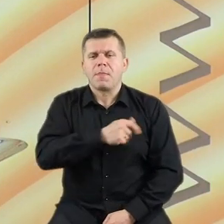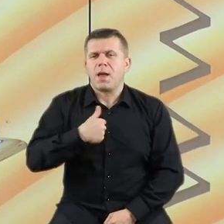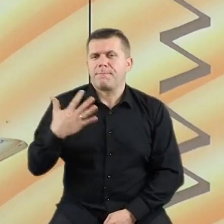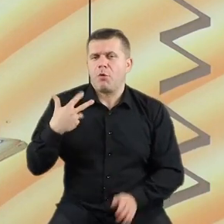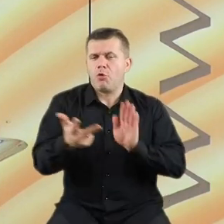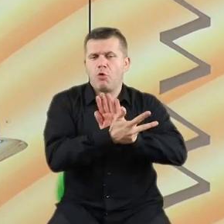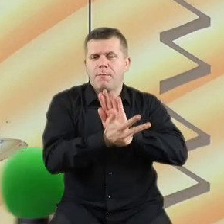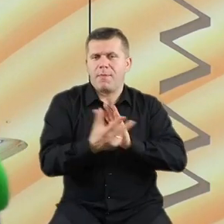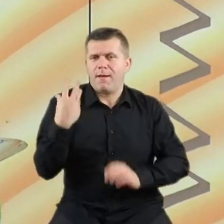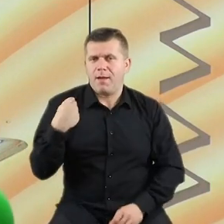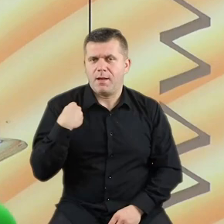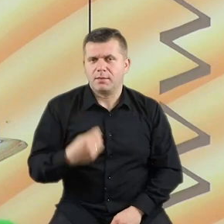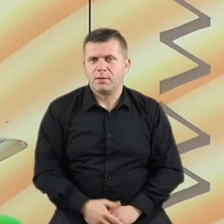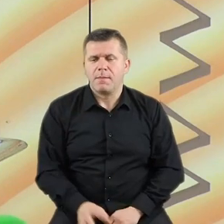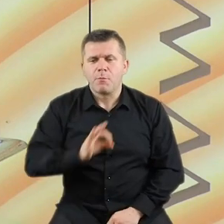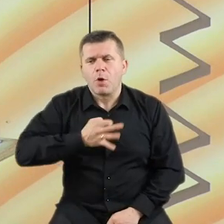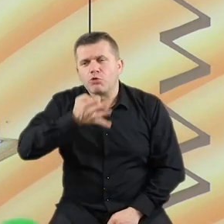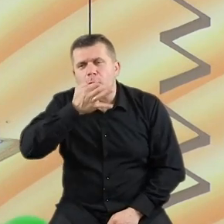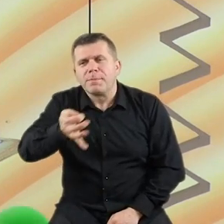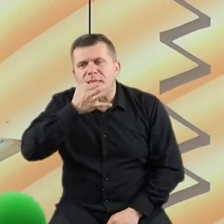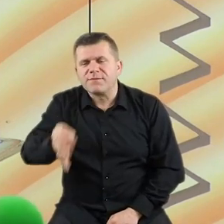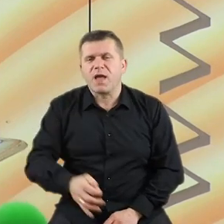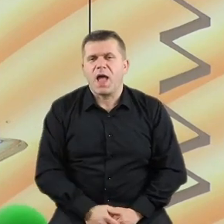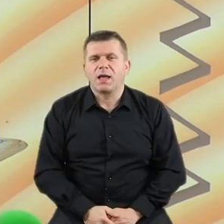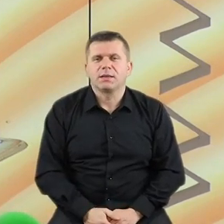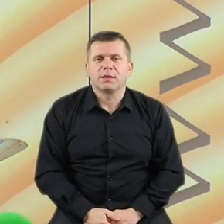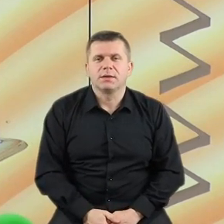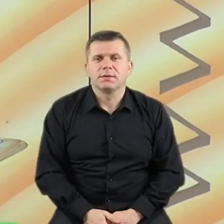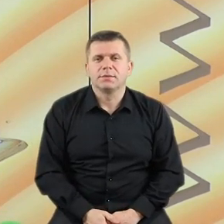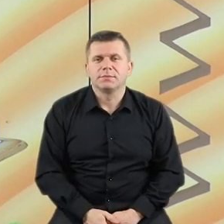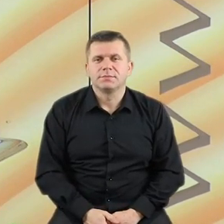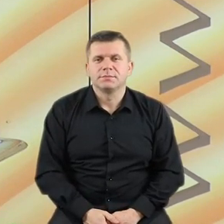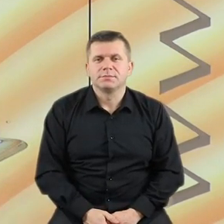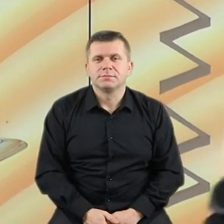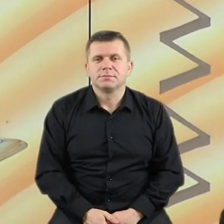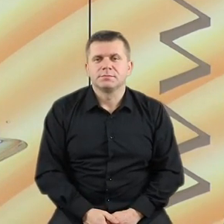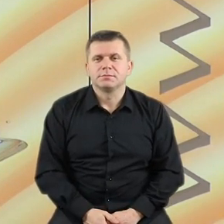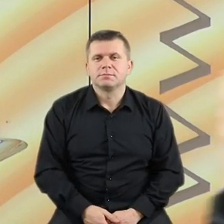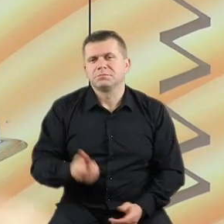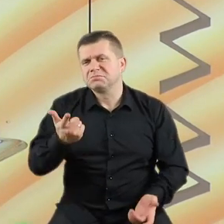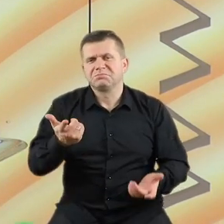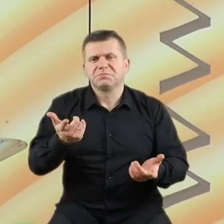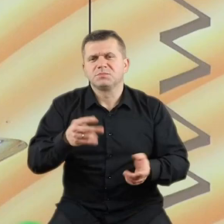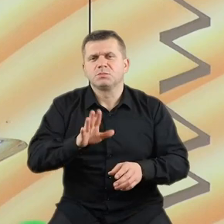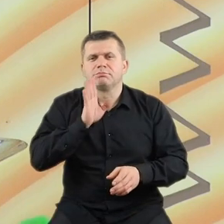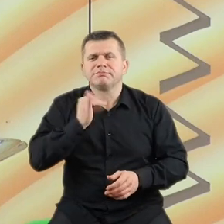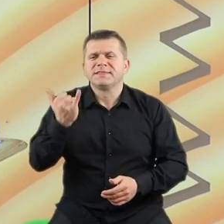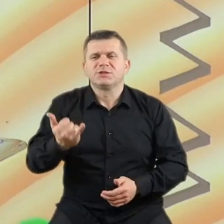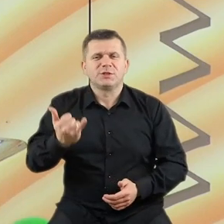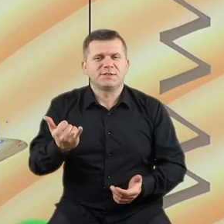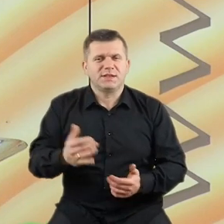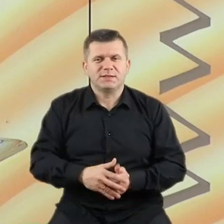miałam 18 lat i te moje dopytywania to były takie płytkie jeszcze wtedy, takie